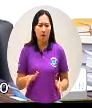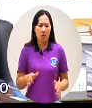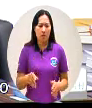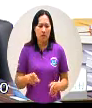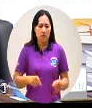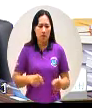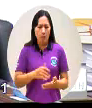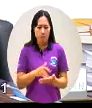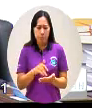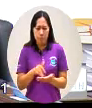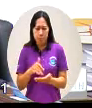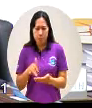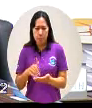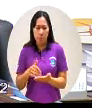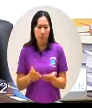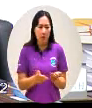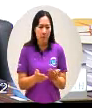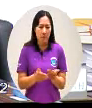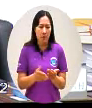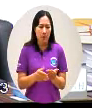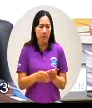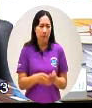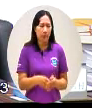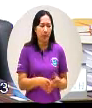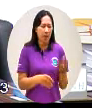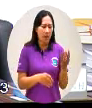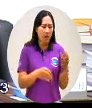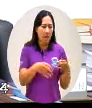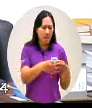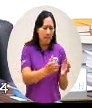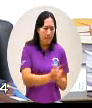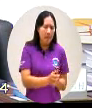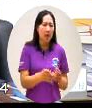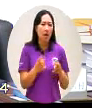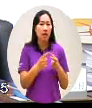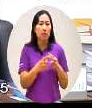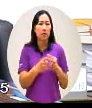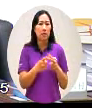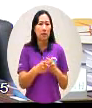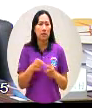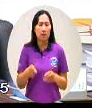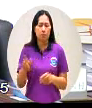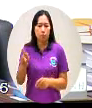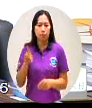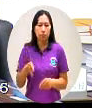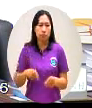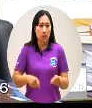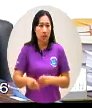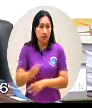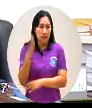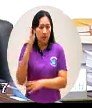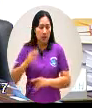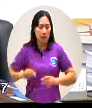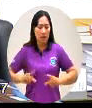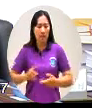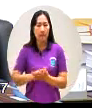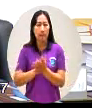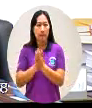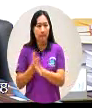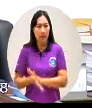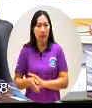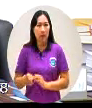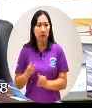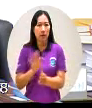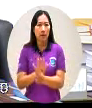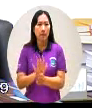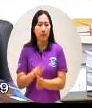是市政的推动，那会当来用政策的改变就亲像拄只，咱有讲到